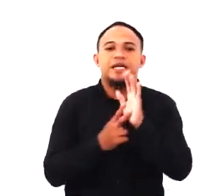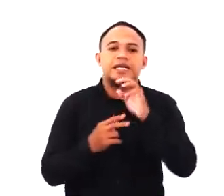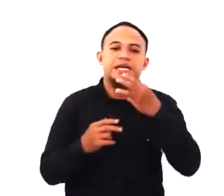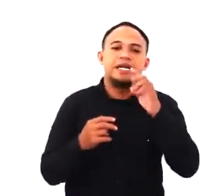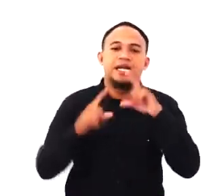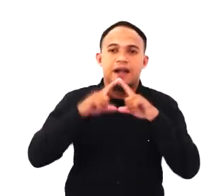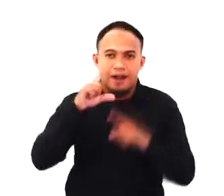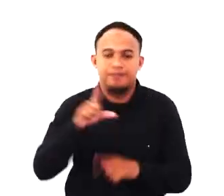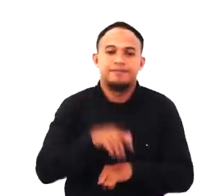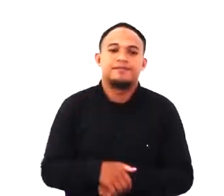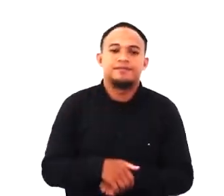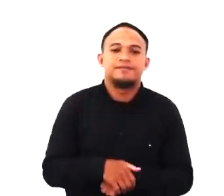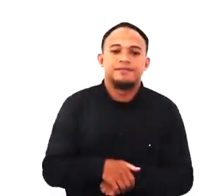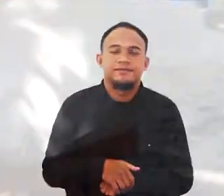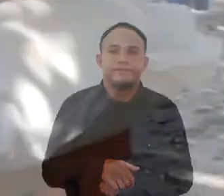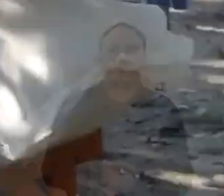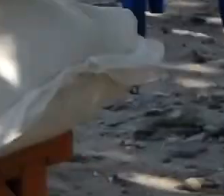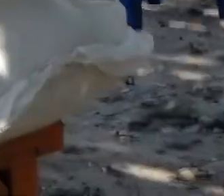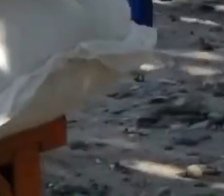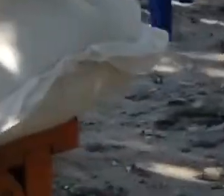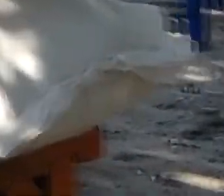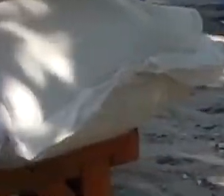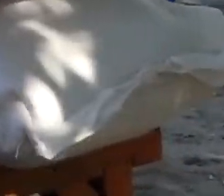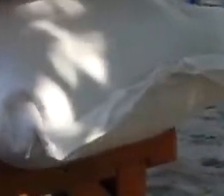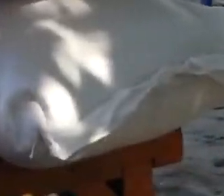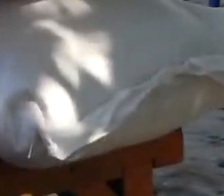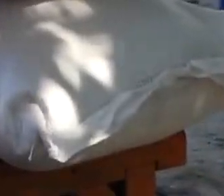dan air mineral.